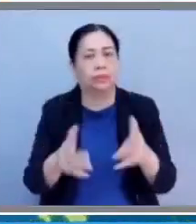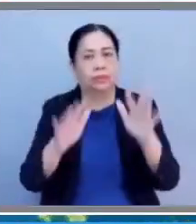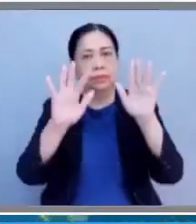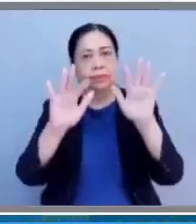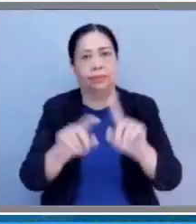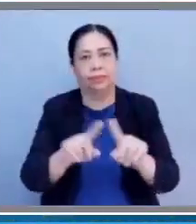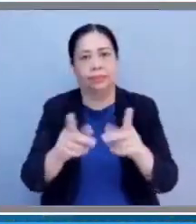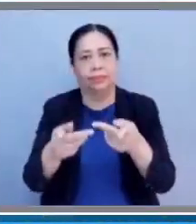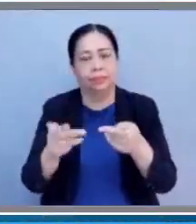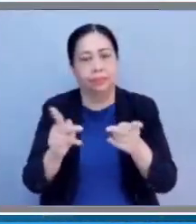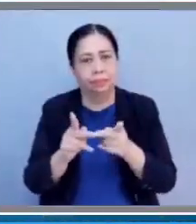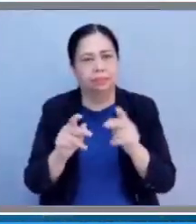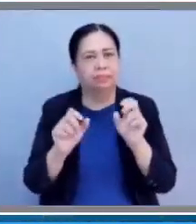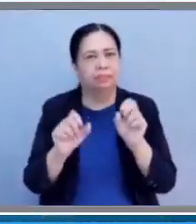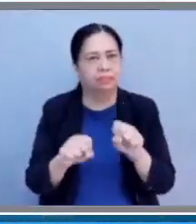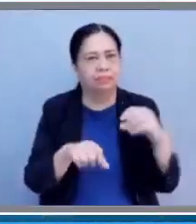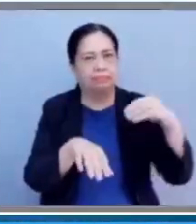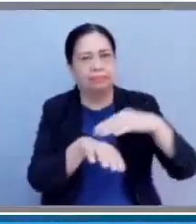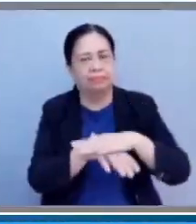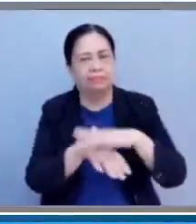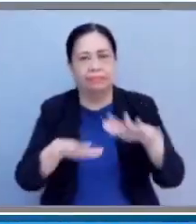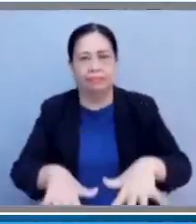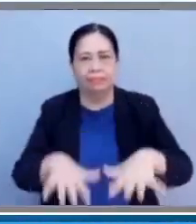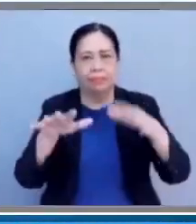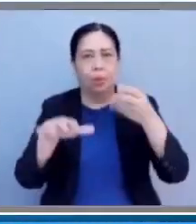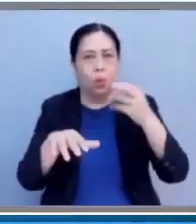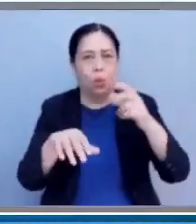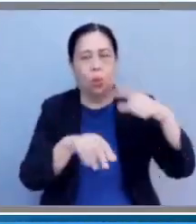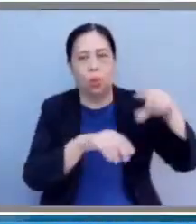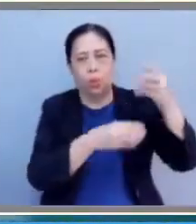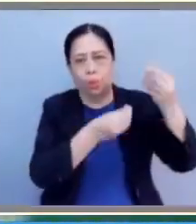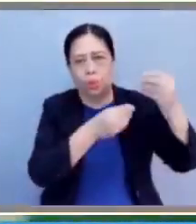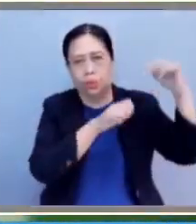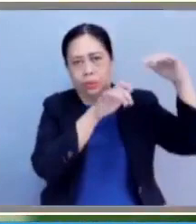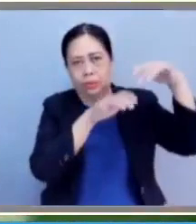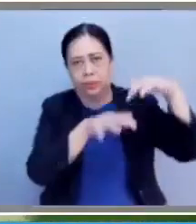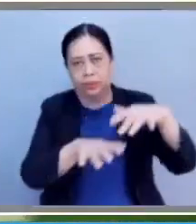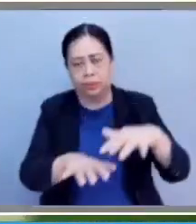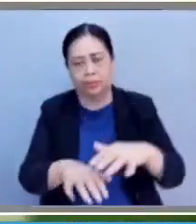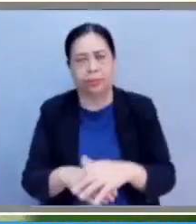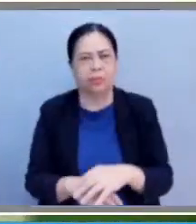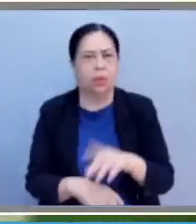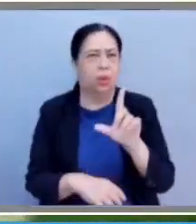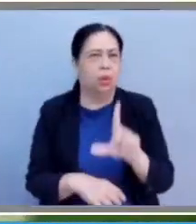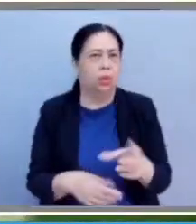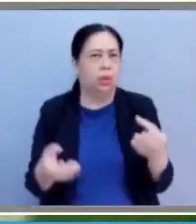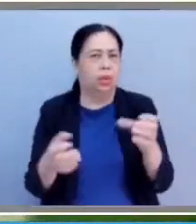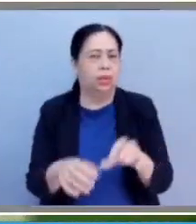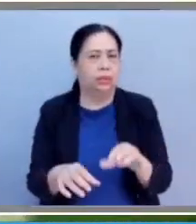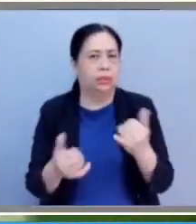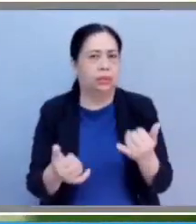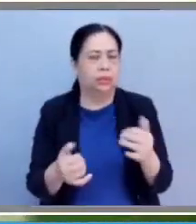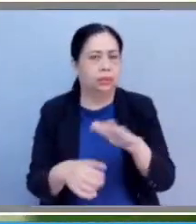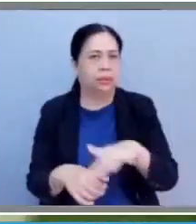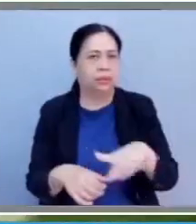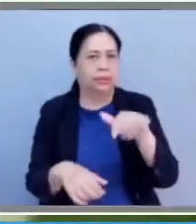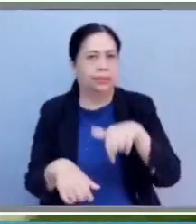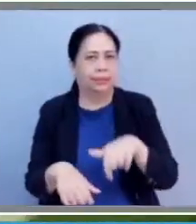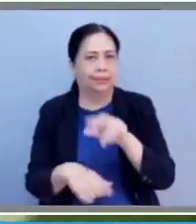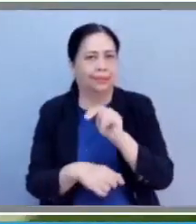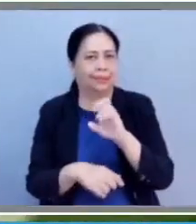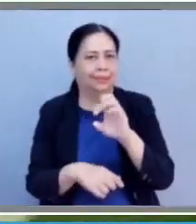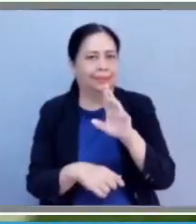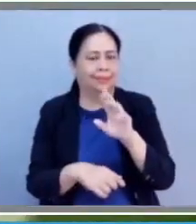na pwedeng magdulot ng baha o landslide. Mababa naman ang tsansa ng ulan ngayong araw dito sa Metro